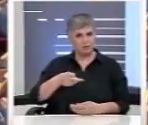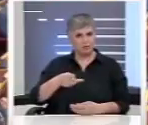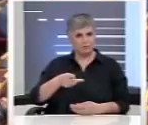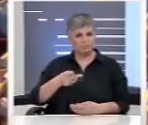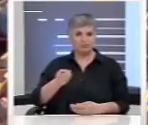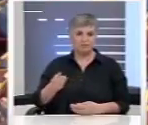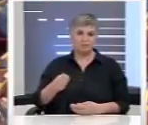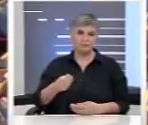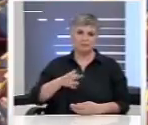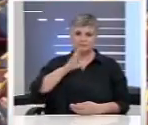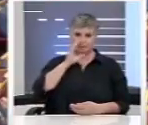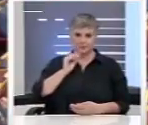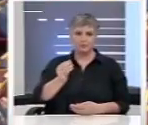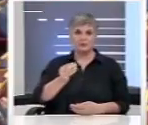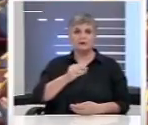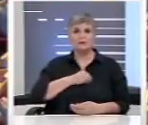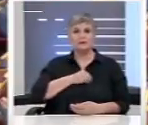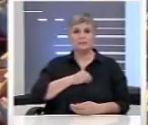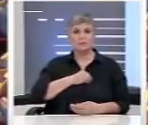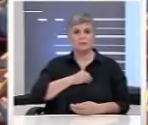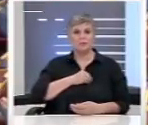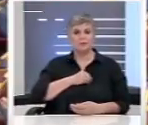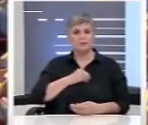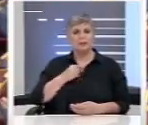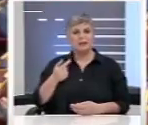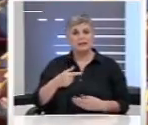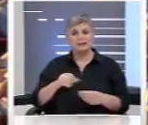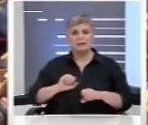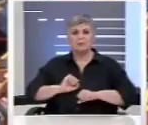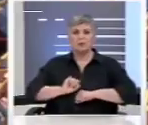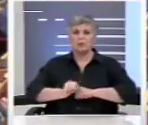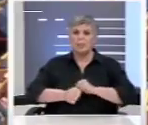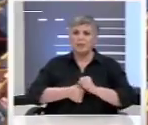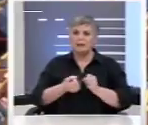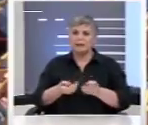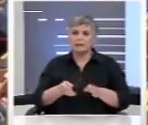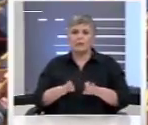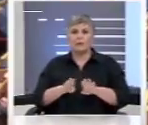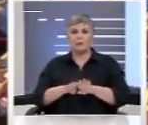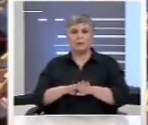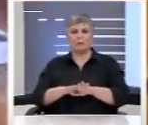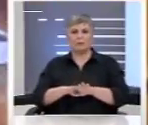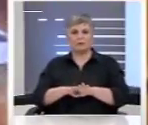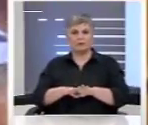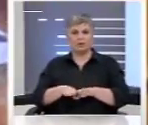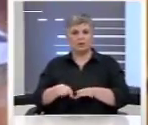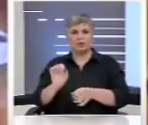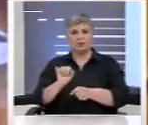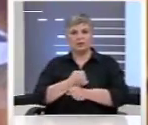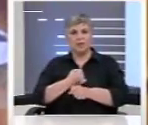Λυπάμαι γιατί στην προσπάθειά σας βέβαια κάπως να χρυσώσετε το χάπι, επιμένετε σε κάτι το οποίο πραγματικά είναι